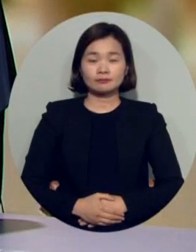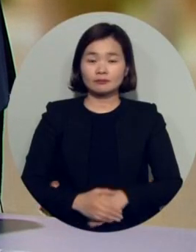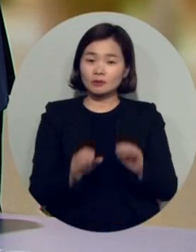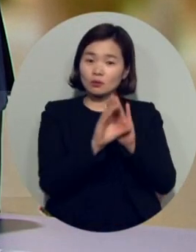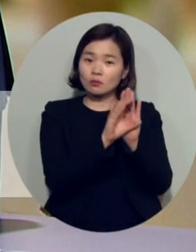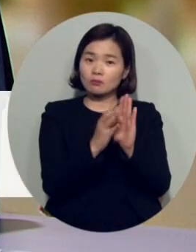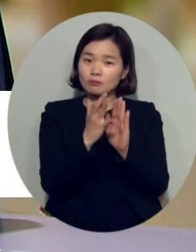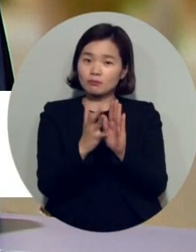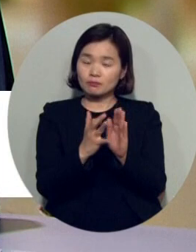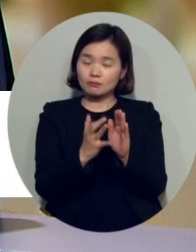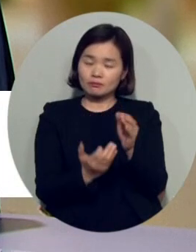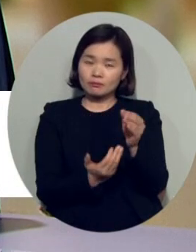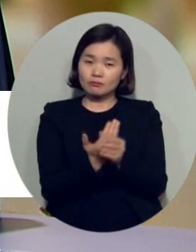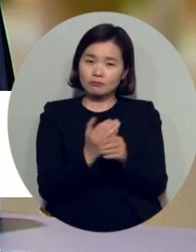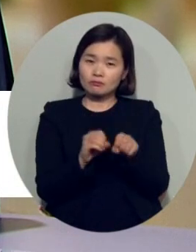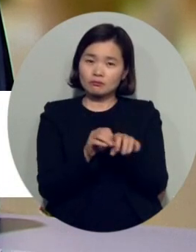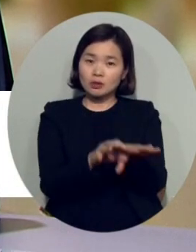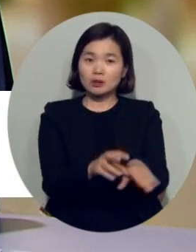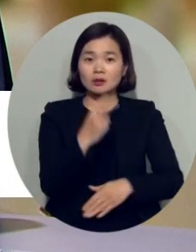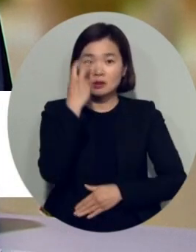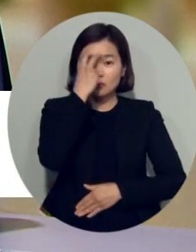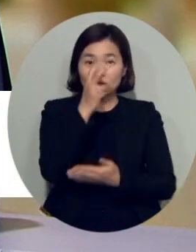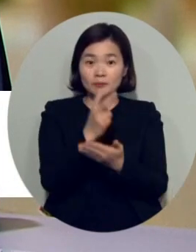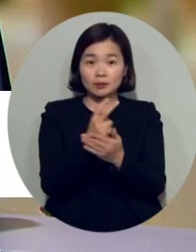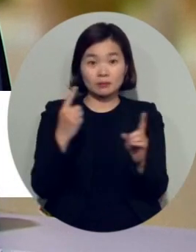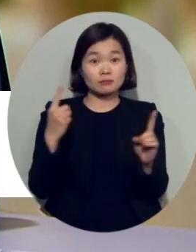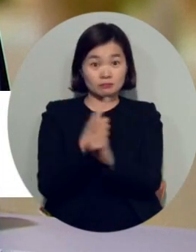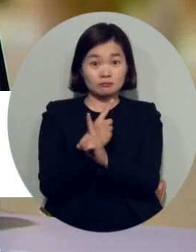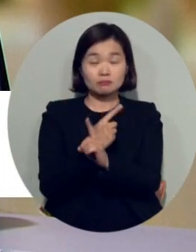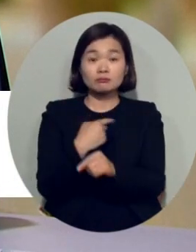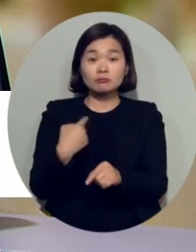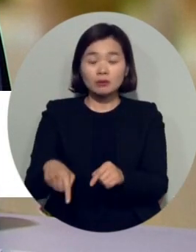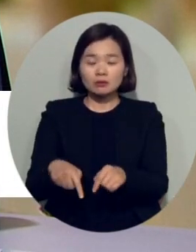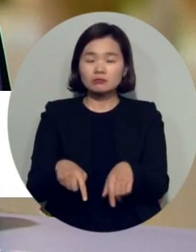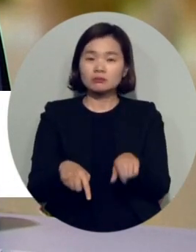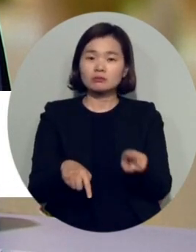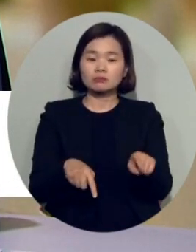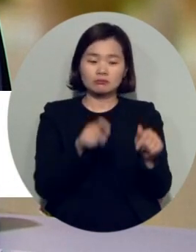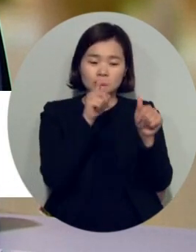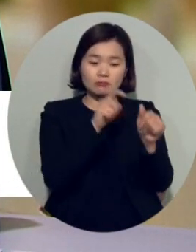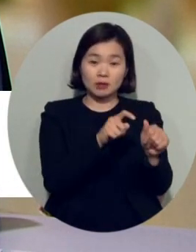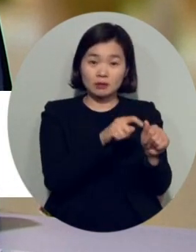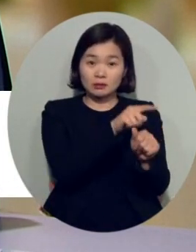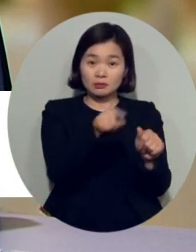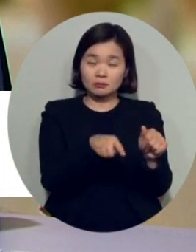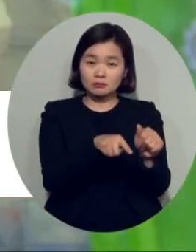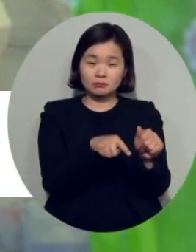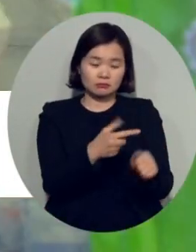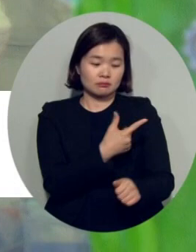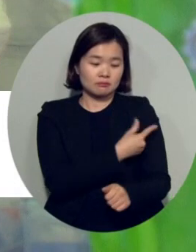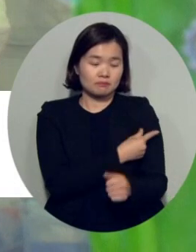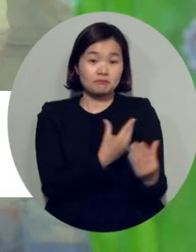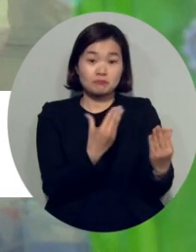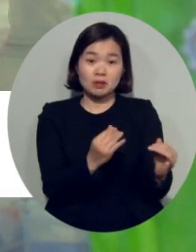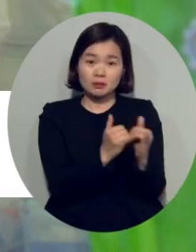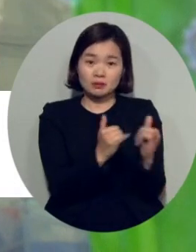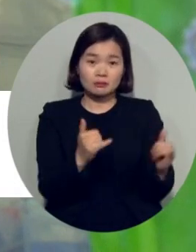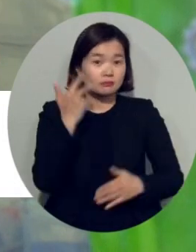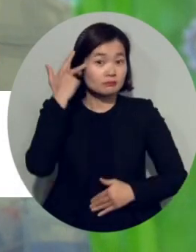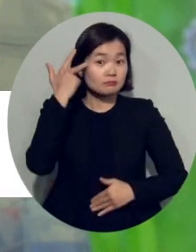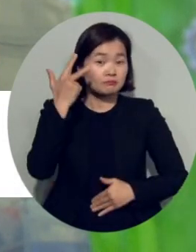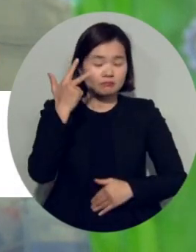코로나19 확진에 따른 관리 기준이 바뀌었습니다. 지금까지는 확진자 가운데 백신 접종 완료자는